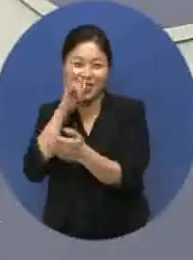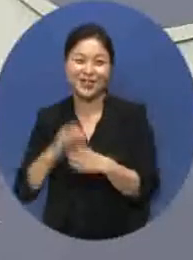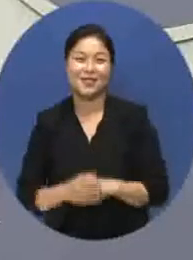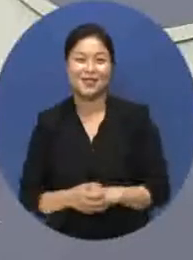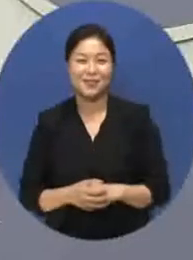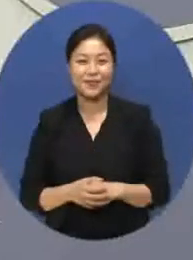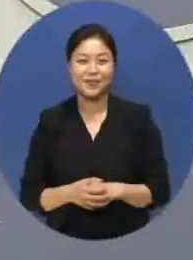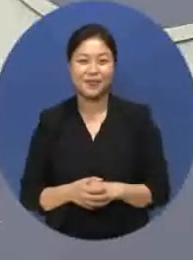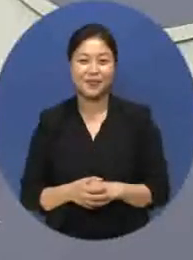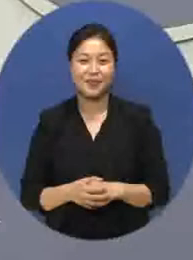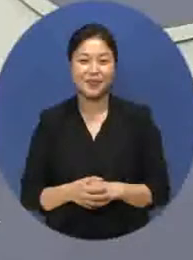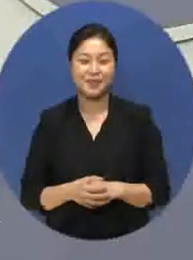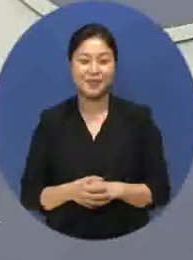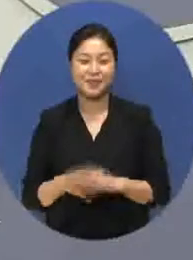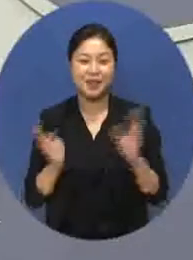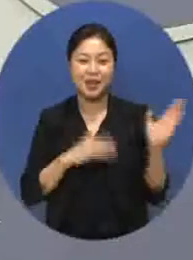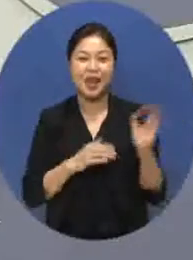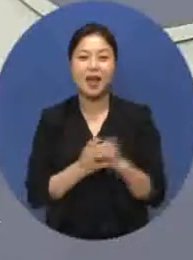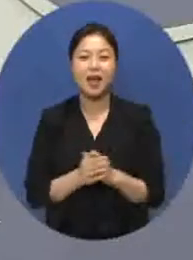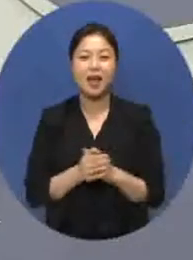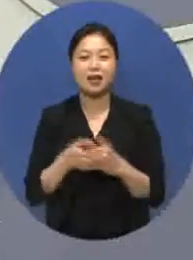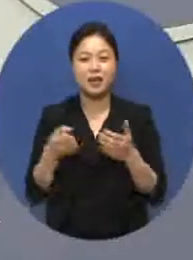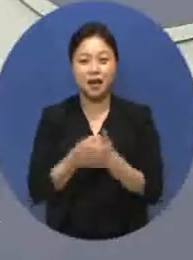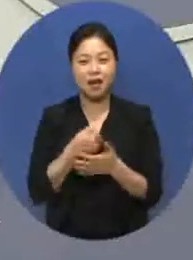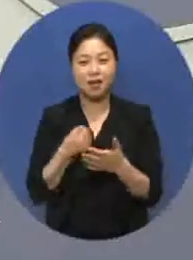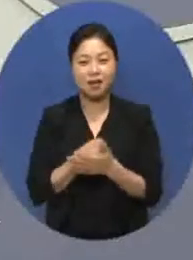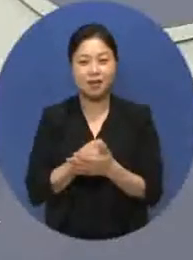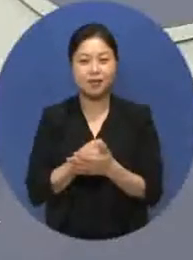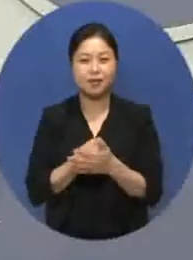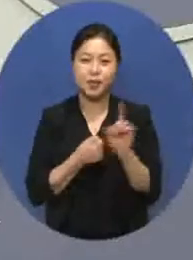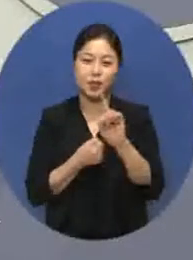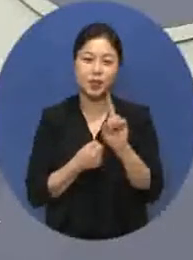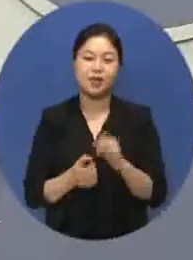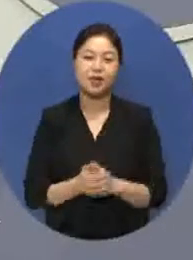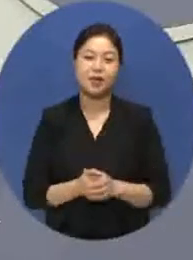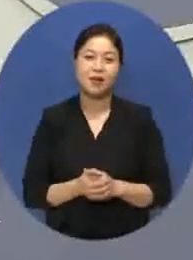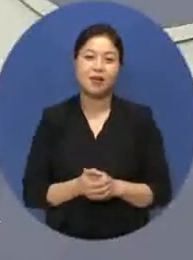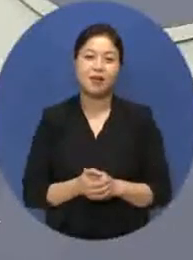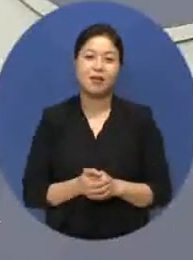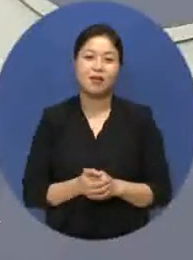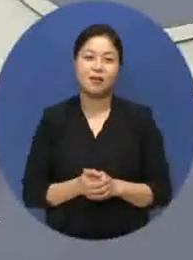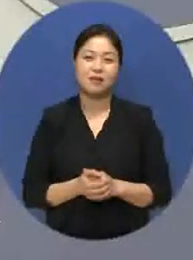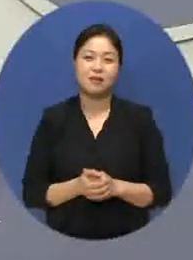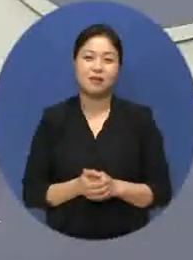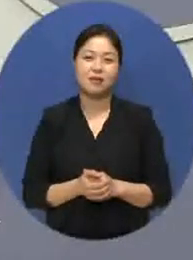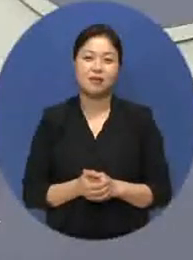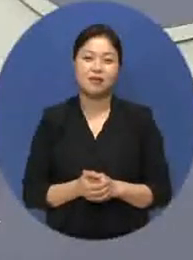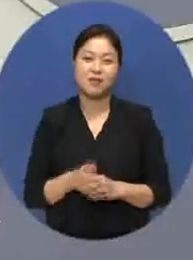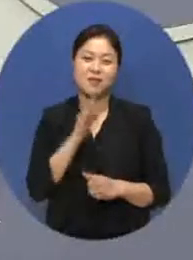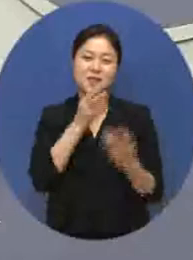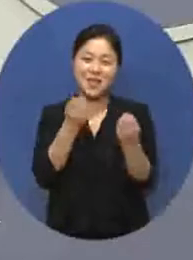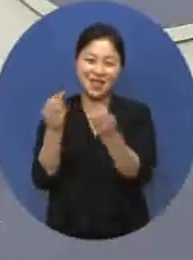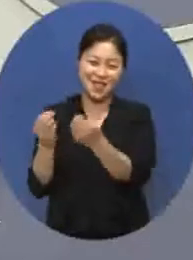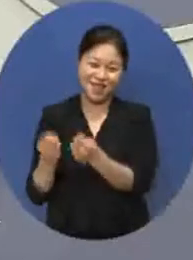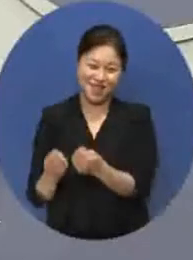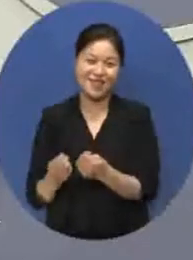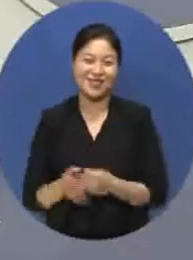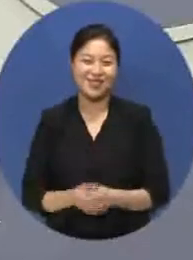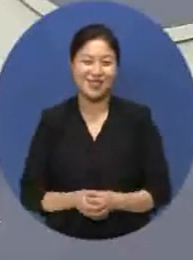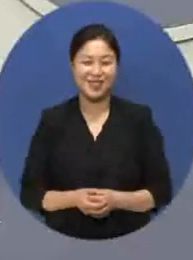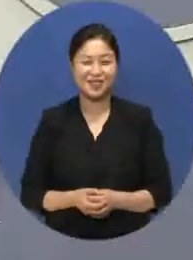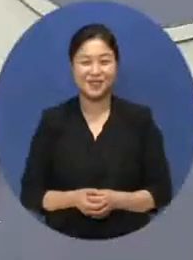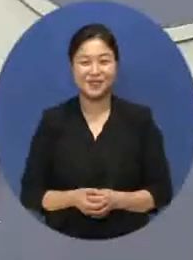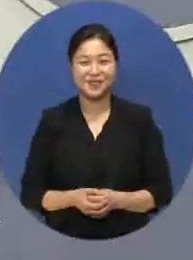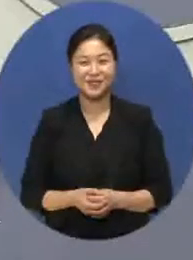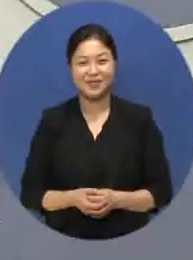게 되고 그 다음으로 이제 뭐 안타까운 건 뭐 이게 뭐 이렇게 하도 많기 때문에